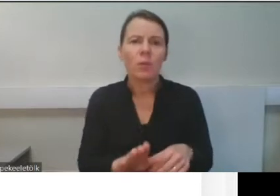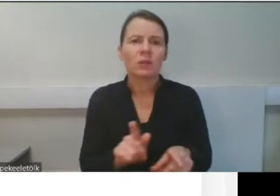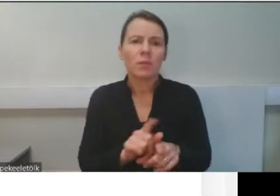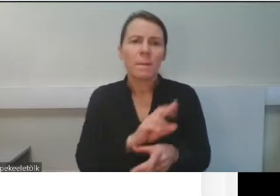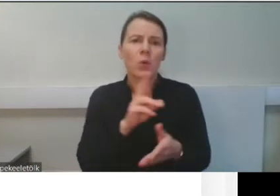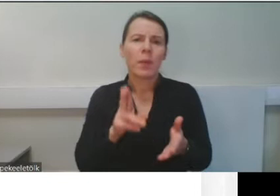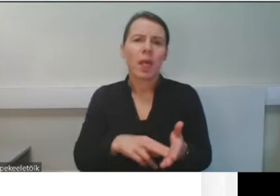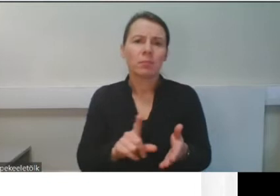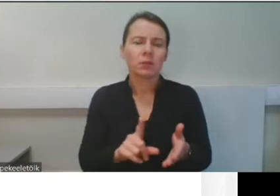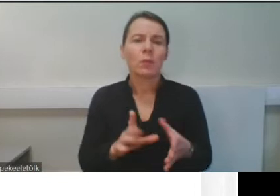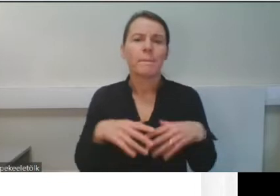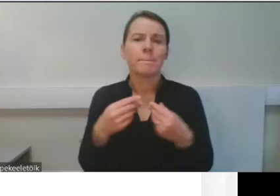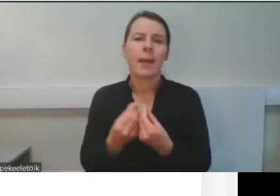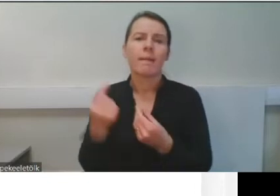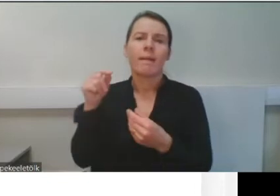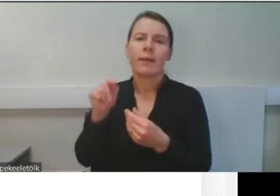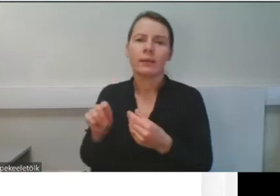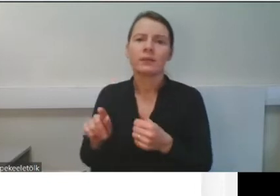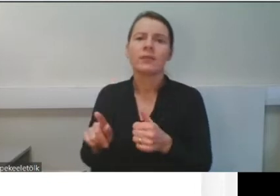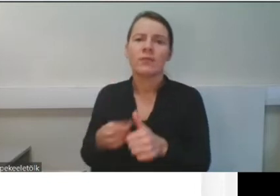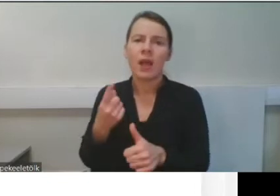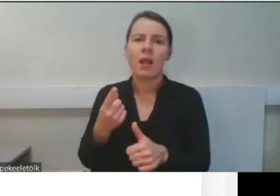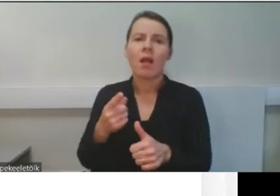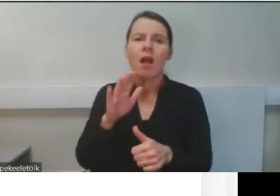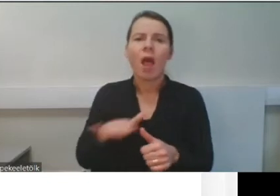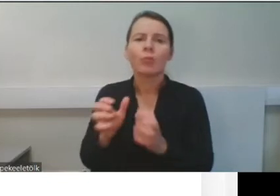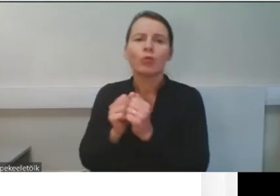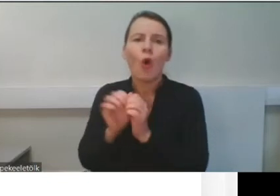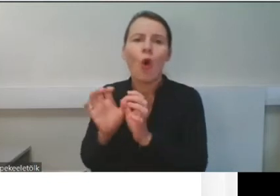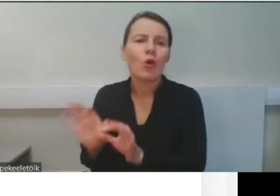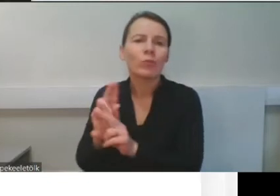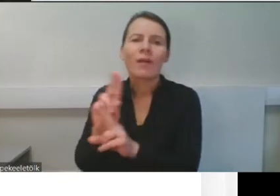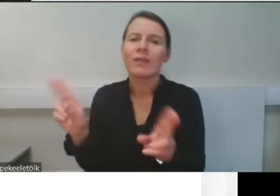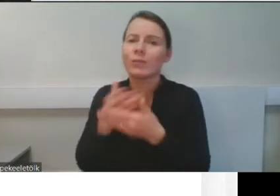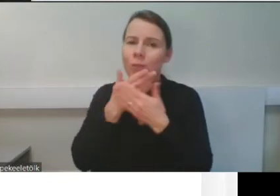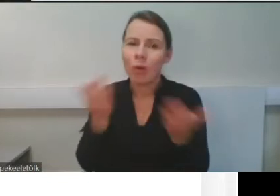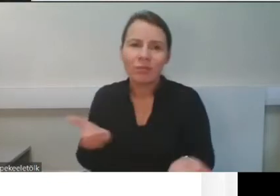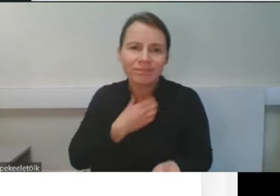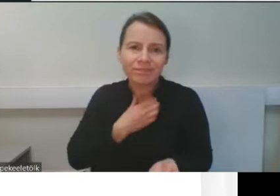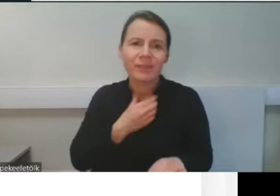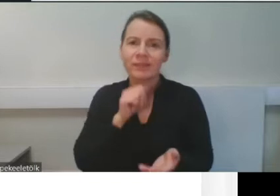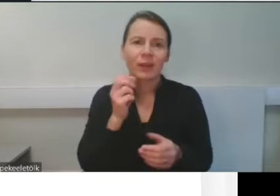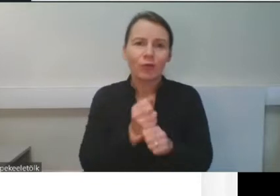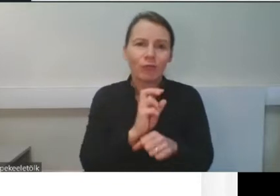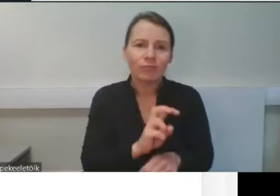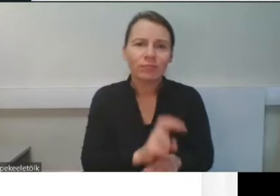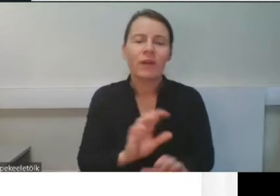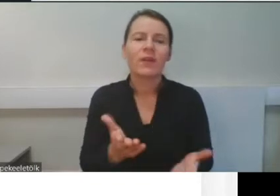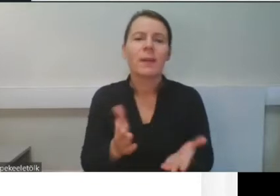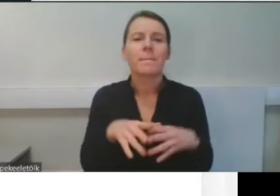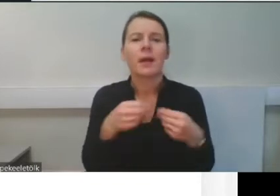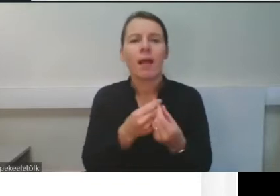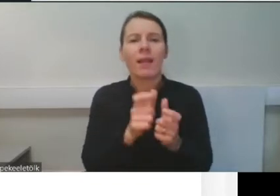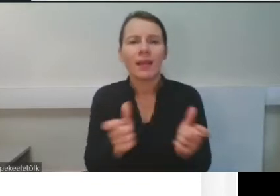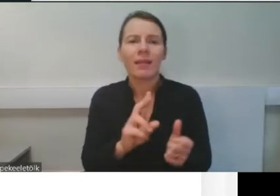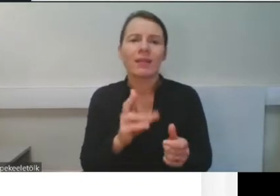teada saada, et siis võib tegelikult ka koos sellist pöördumist võib-olla ka teha statistikaametile. Ja et ma võib-olla